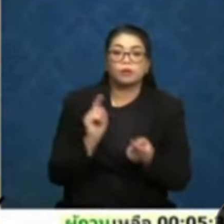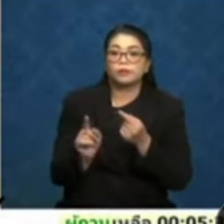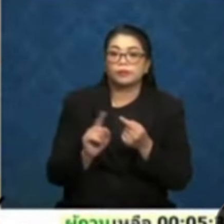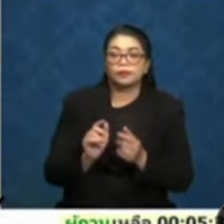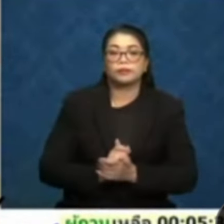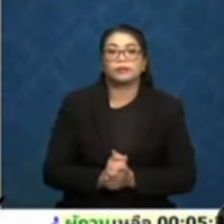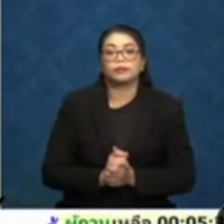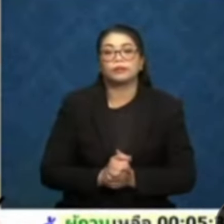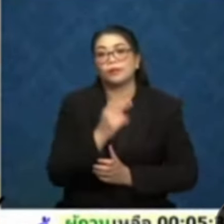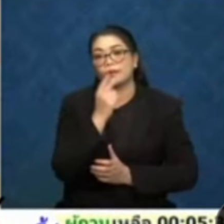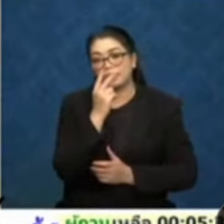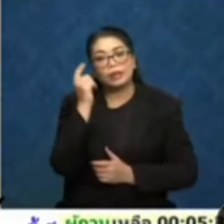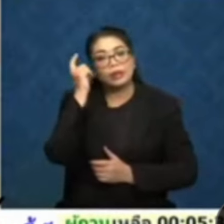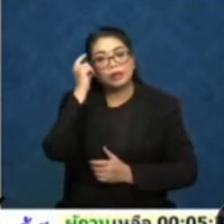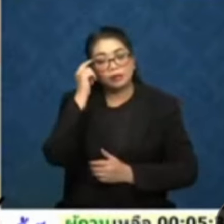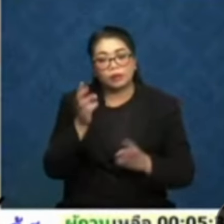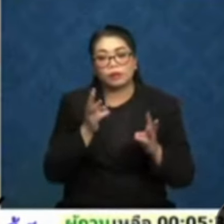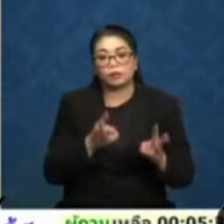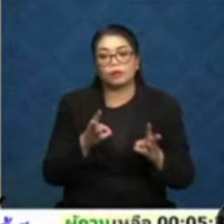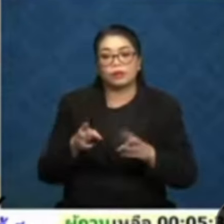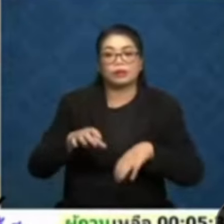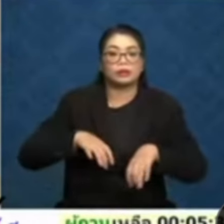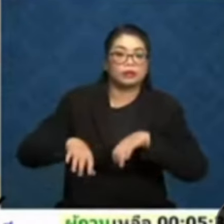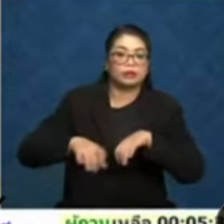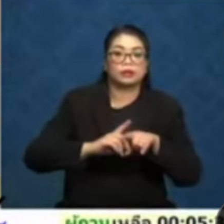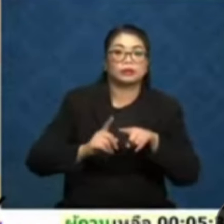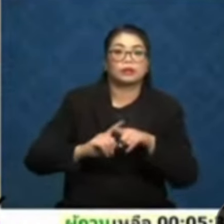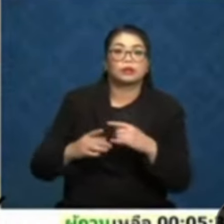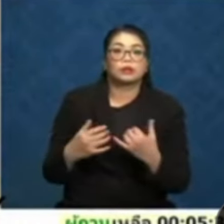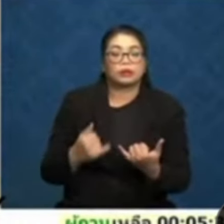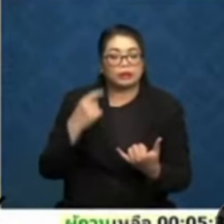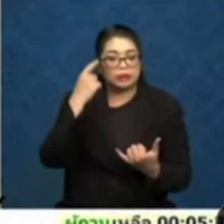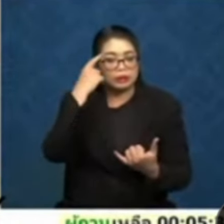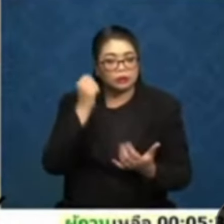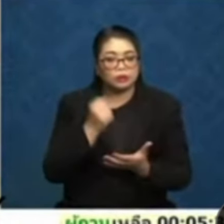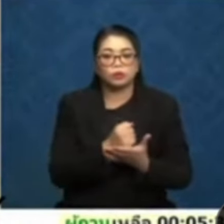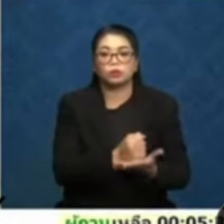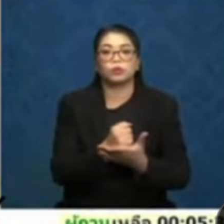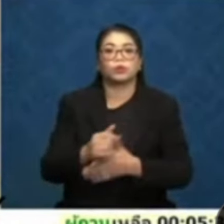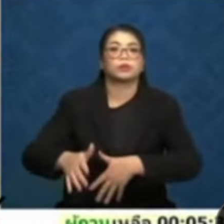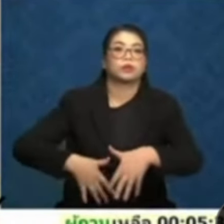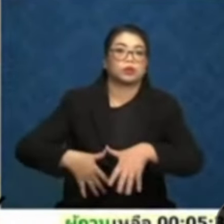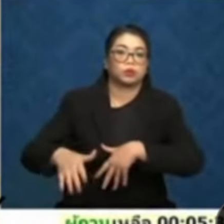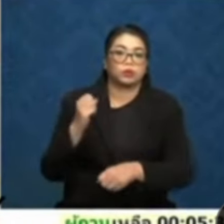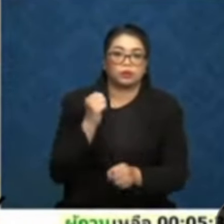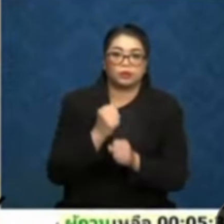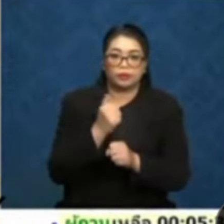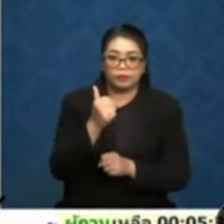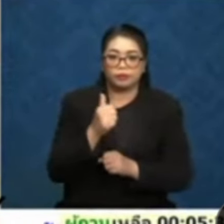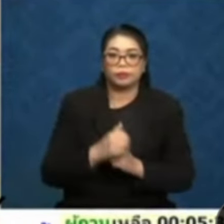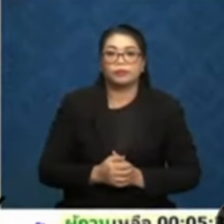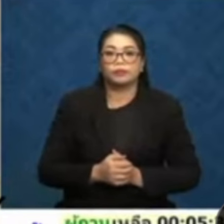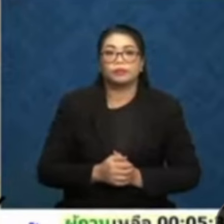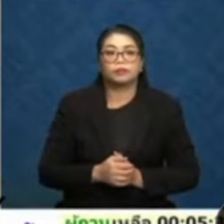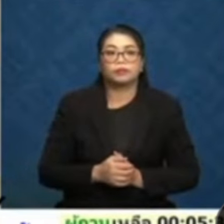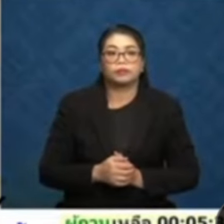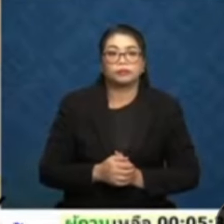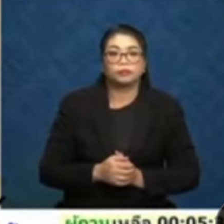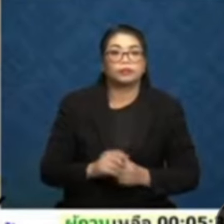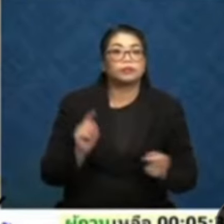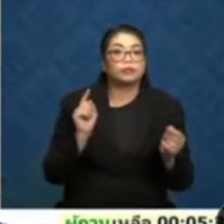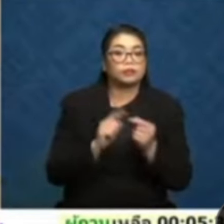ด้วยฉะนั้นก็ก็คิดว่าในมาตรการที่เราดำเนินการอยู่ขณะนี้สามารถที่จะช่วยเหลือพี่น้องประชาชนได้เบื้องต้นแล้วก็